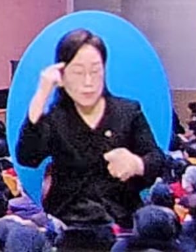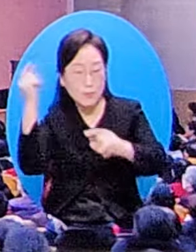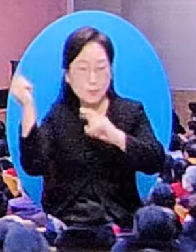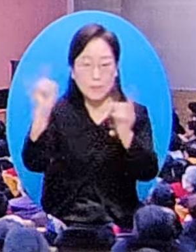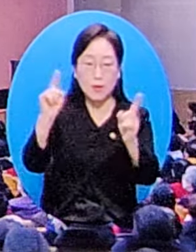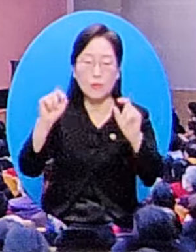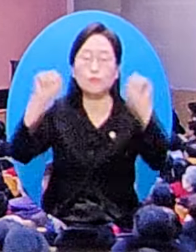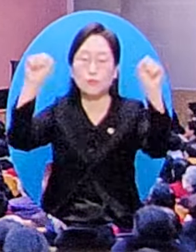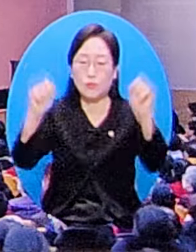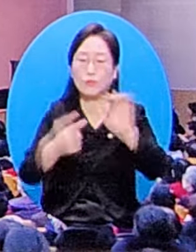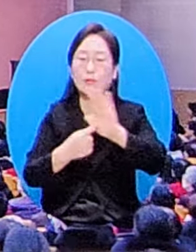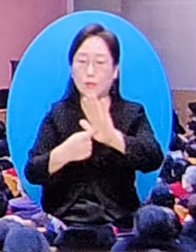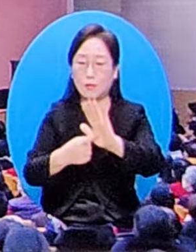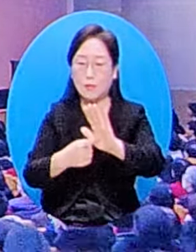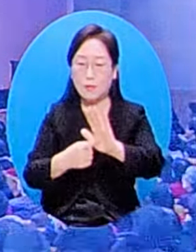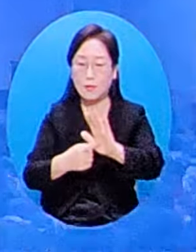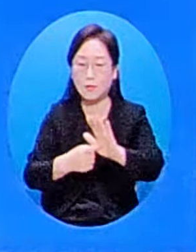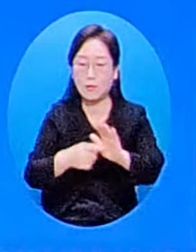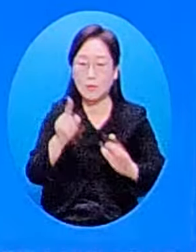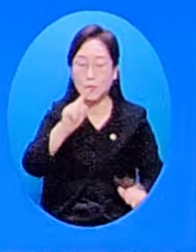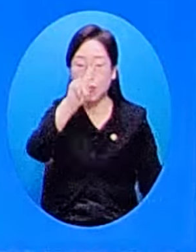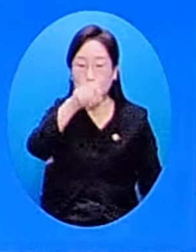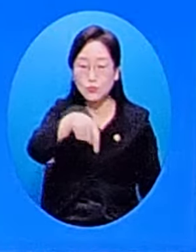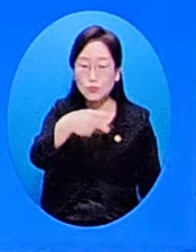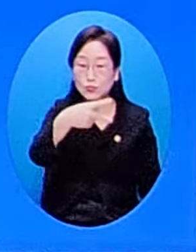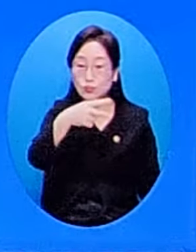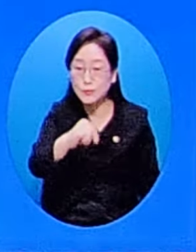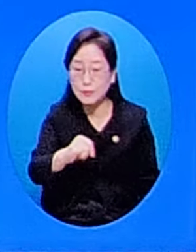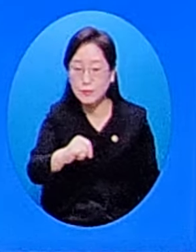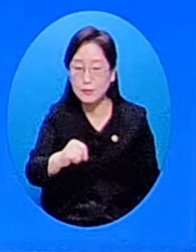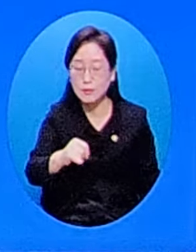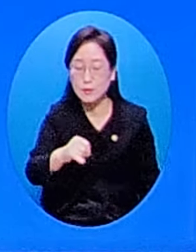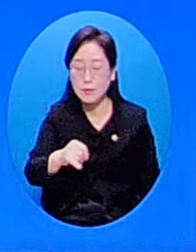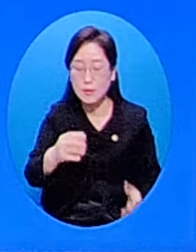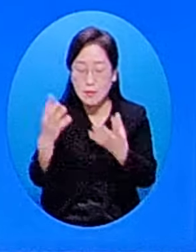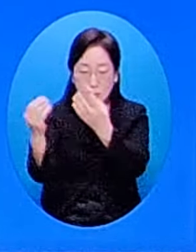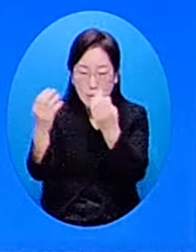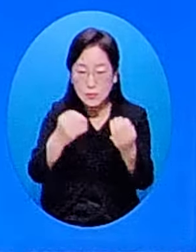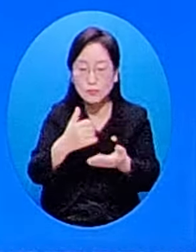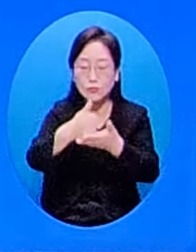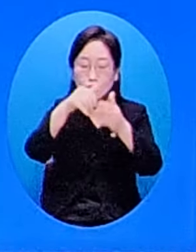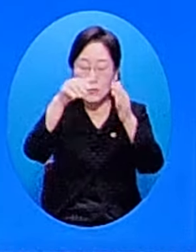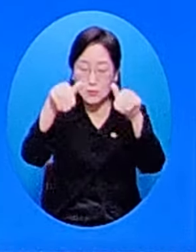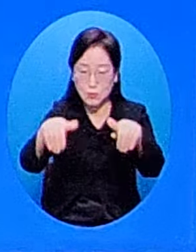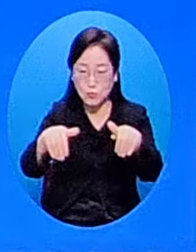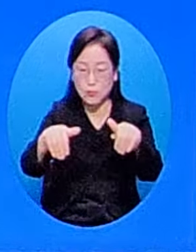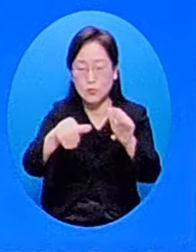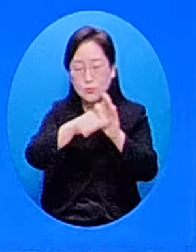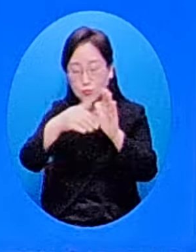운동 때 뭐 무디 또 여러 주의 동작이 쓰임 받았는데요. 이때